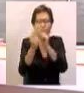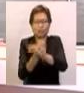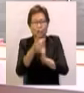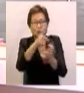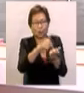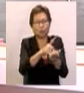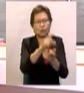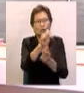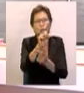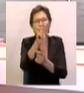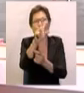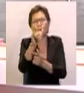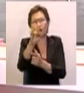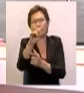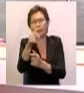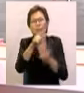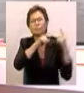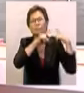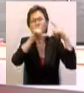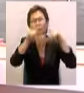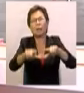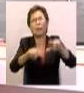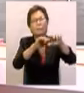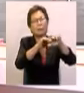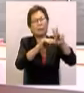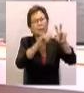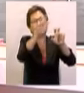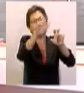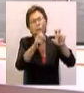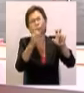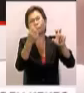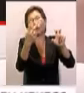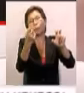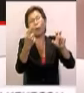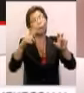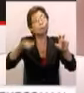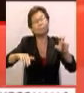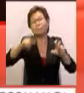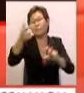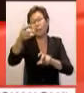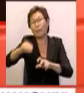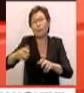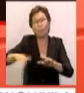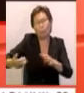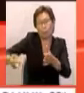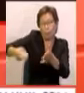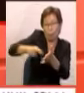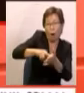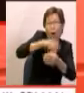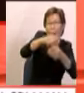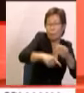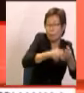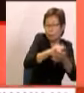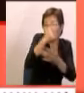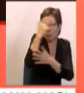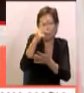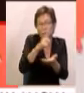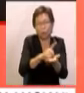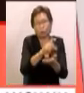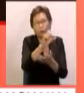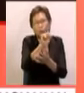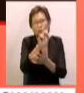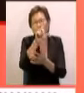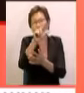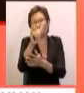Sulaiman Mahbub yang meletak jawatan 30 November. Buat masa ini TM belum mengeluarkan kenyataan berkenaan sebab Tan Sri Dr.